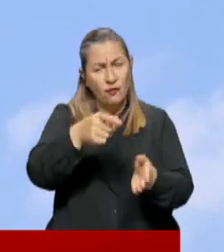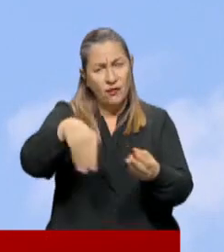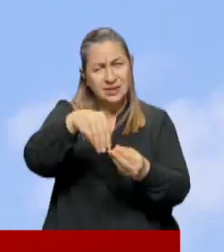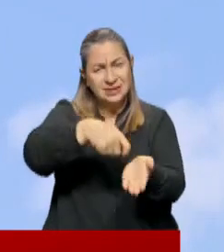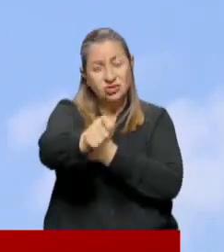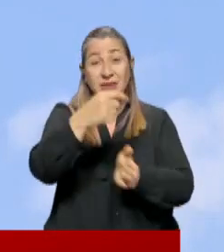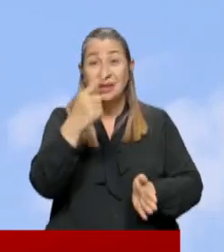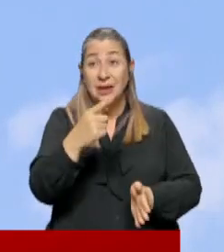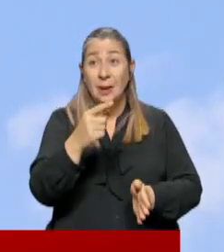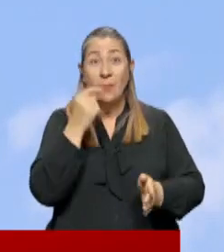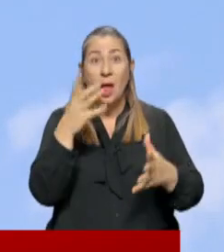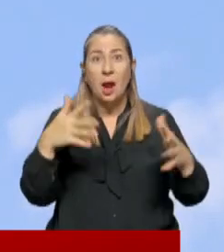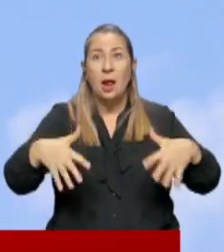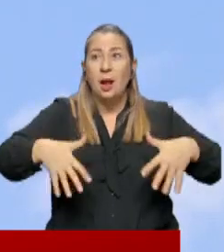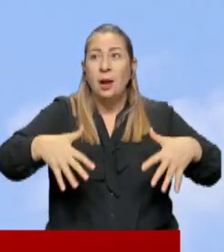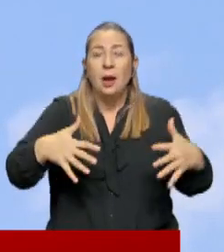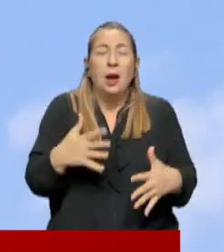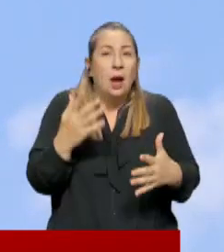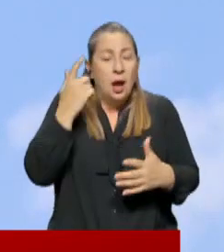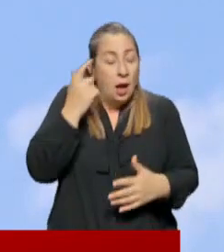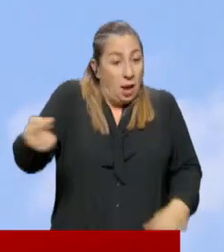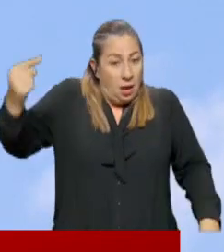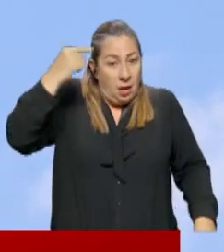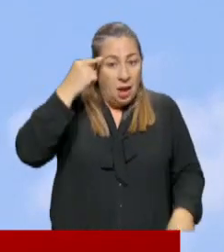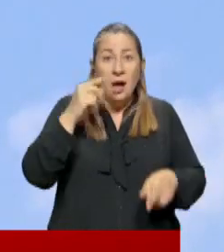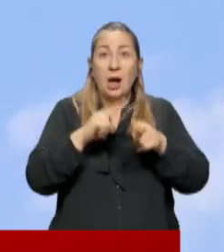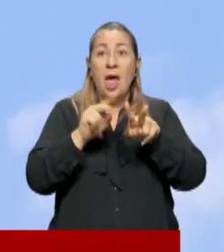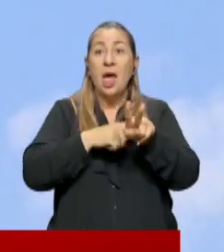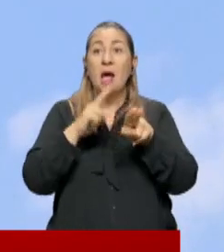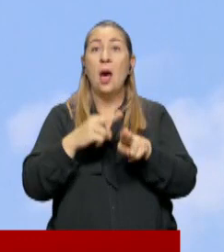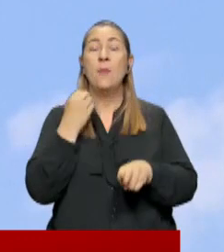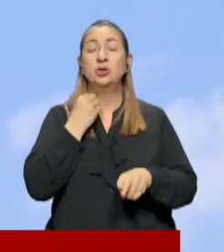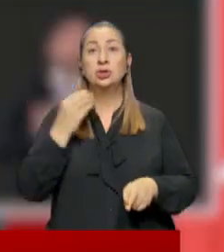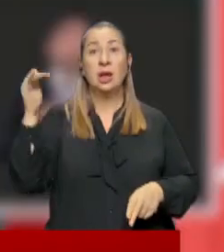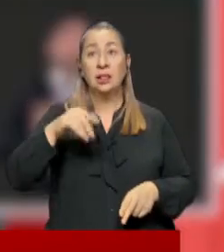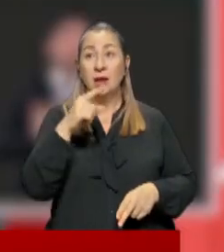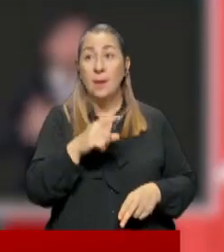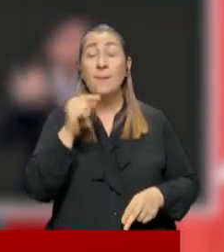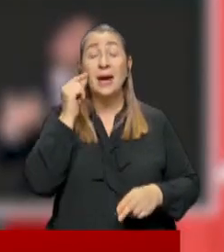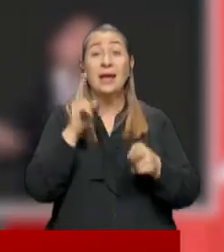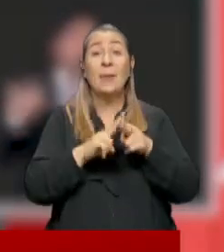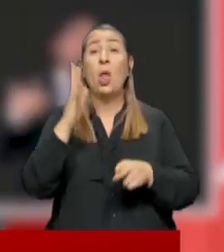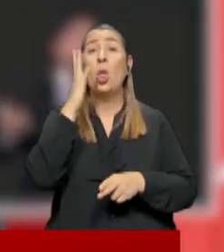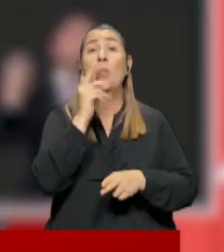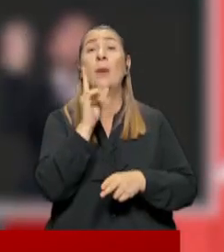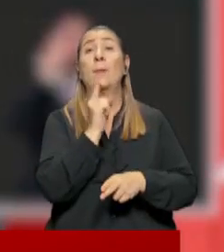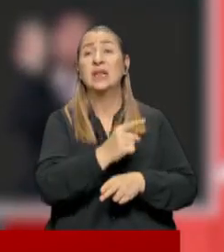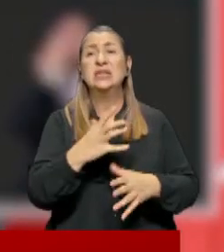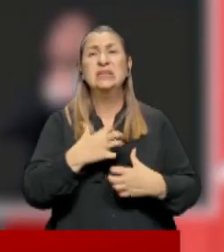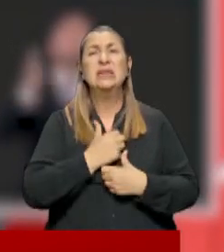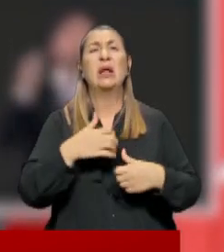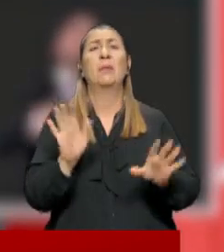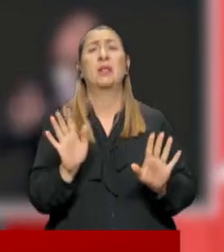sileceğiz seni Beylerin yine paçaları tutuştu akıllarına birden bire Kredi Yurtlar Kurumu borçları geldi bay Kemal tanımadan